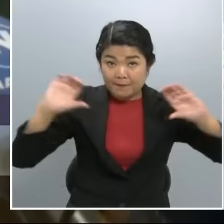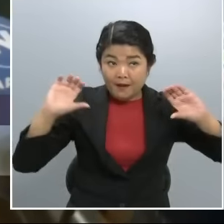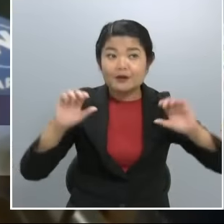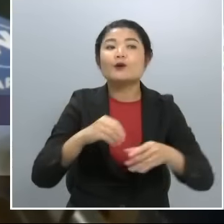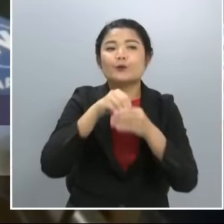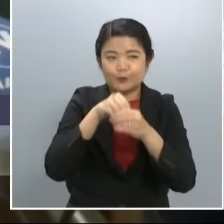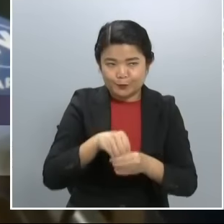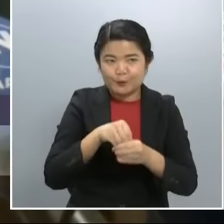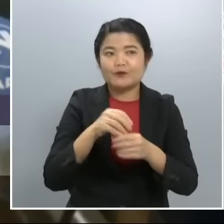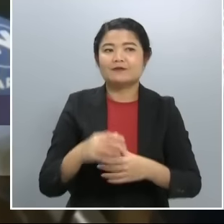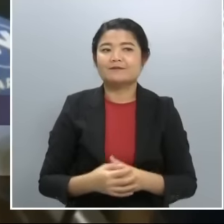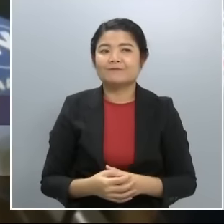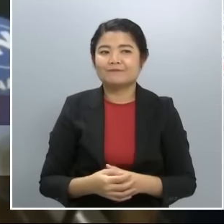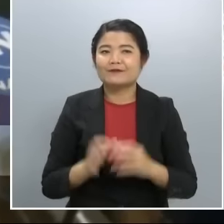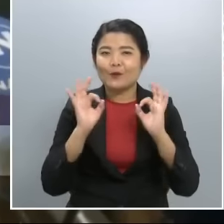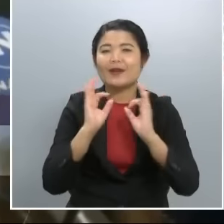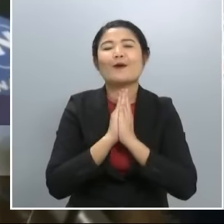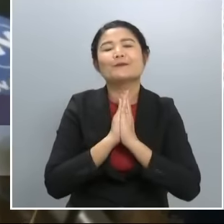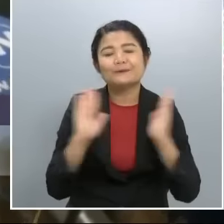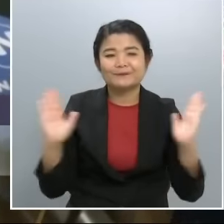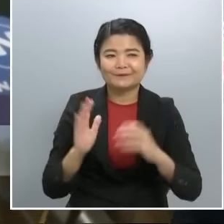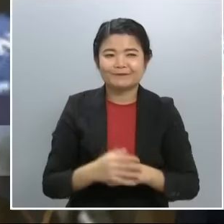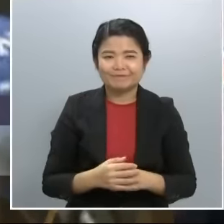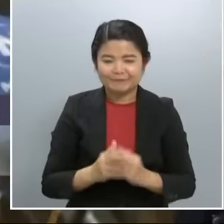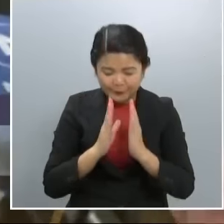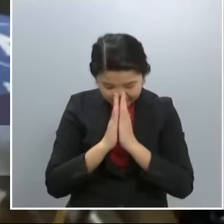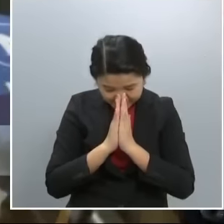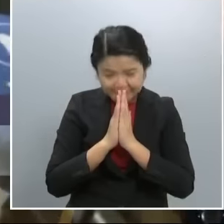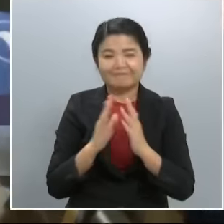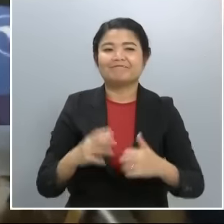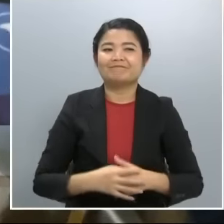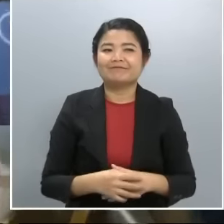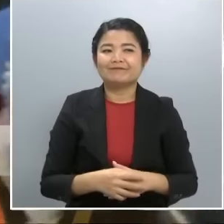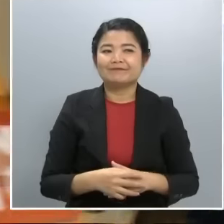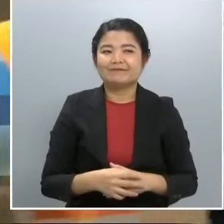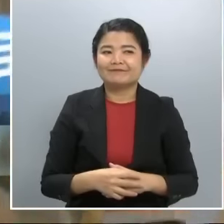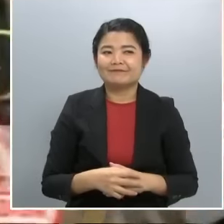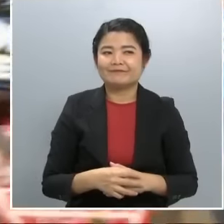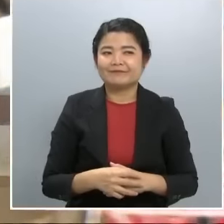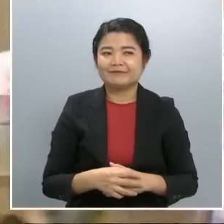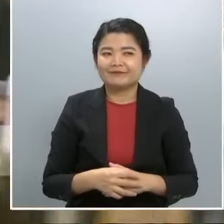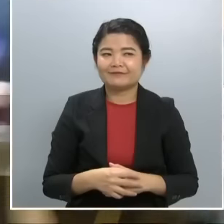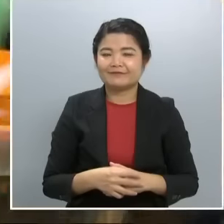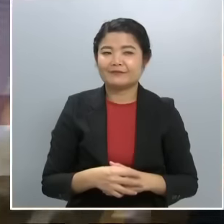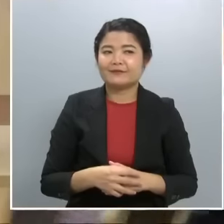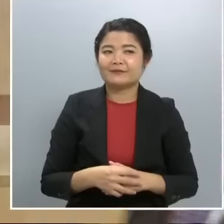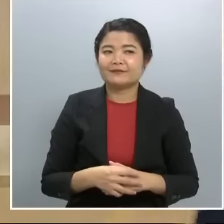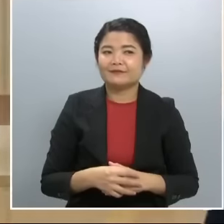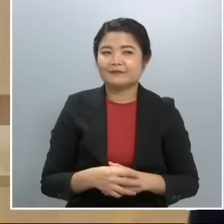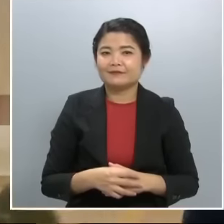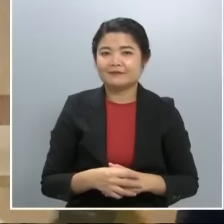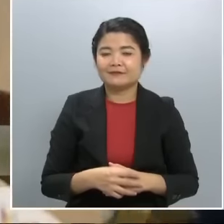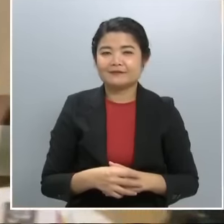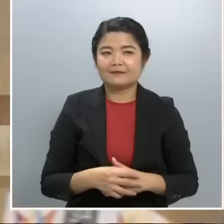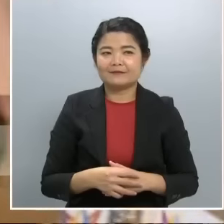มอ ยู่ค่ะโอเคขอบคุณมากนะคะสวัสดีค่ะ ไปแล ้ ว ไปแล้ว อยู่แบบมาส่วนมาชา